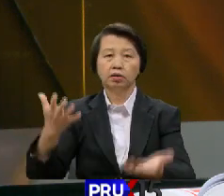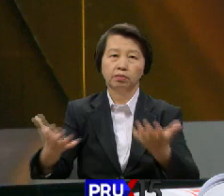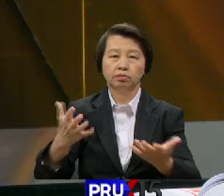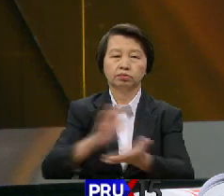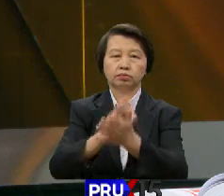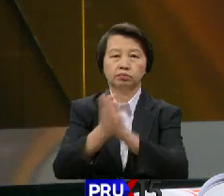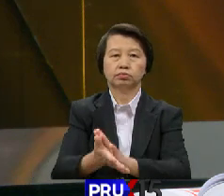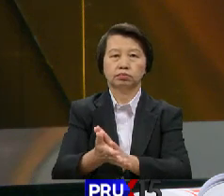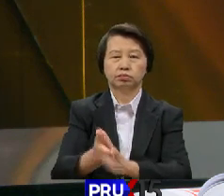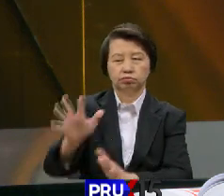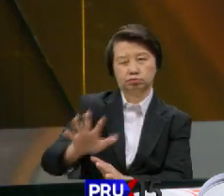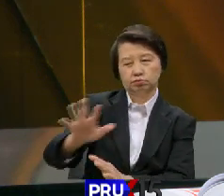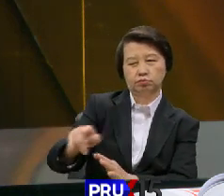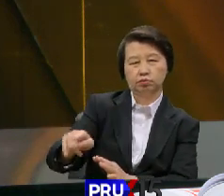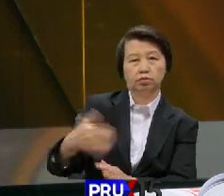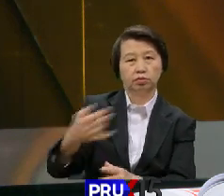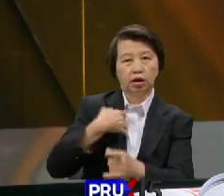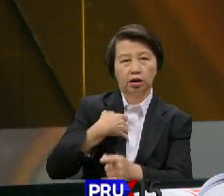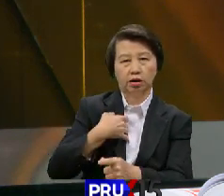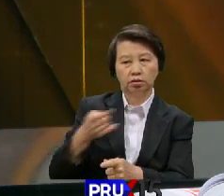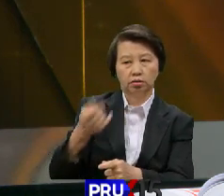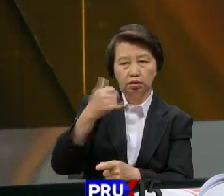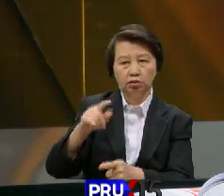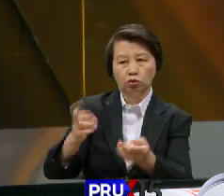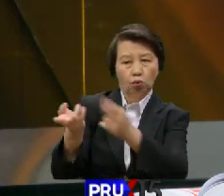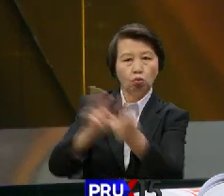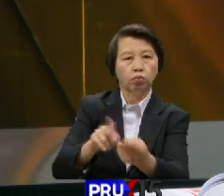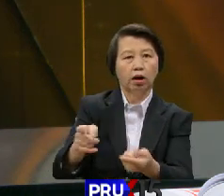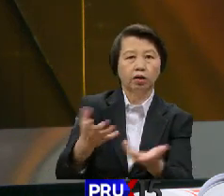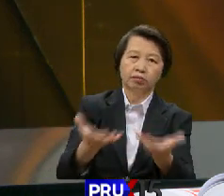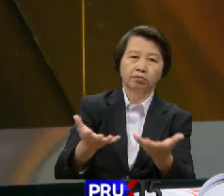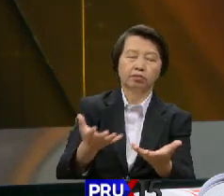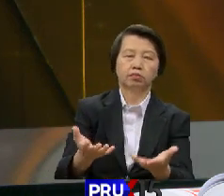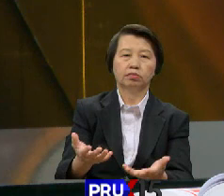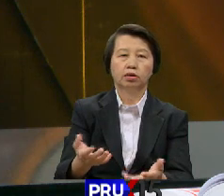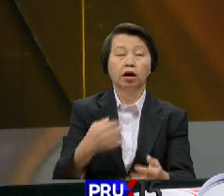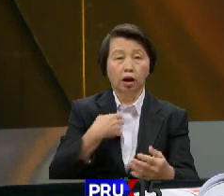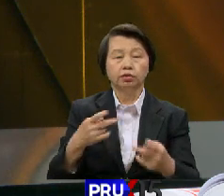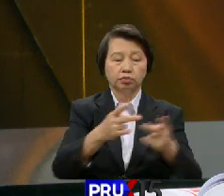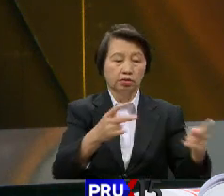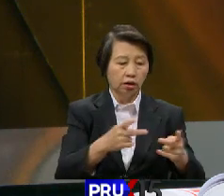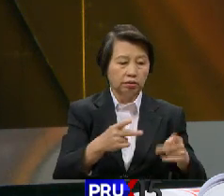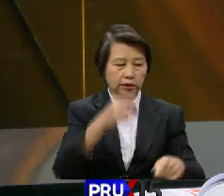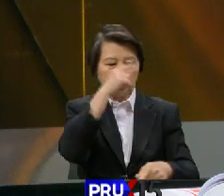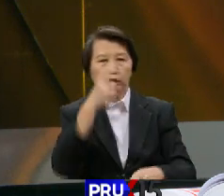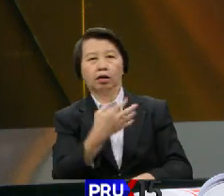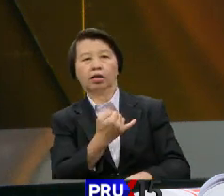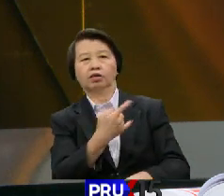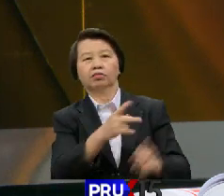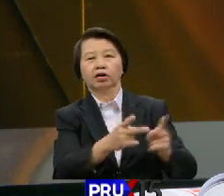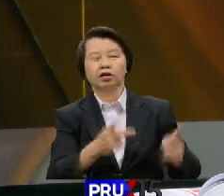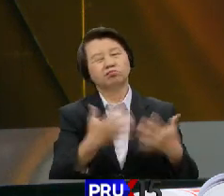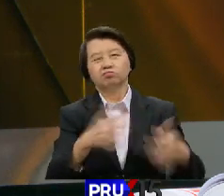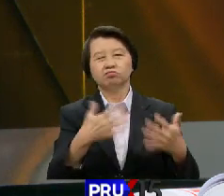ia menjadi kelabu ukurannya mempunyai kecenderungan untuk berubah dan ada kawasan memang menjadi hitam Karena kalau